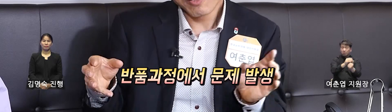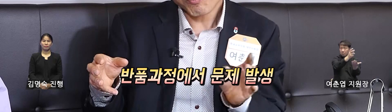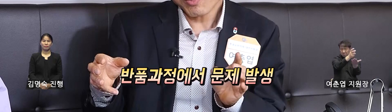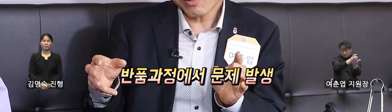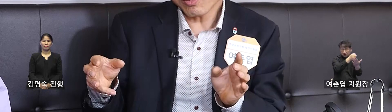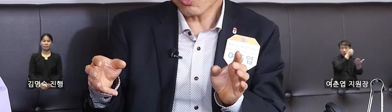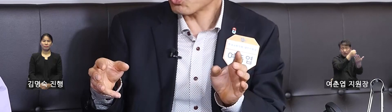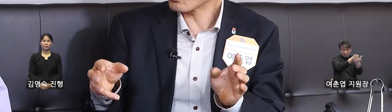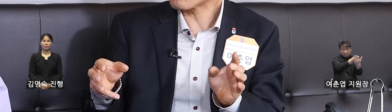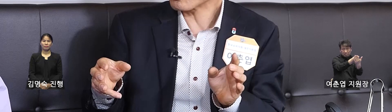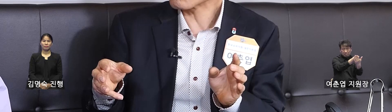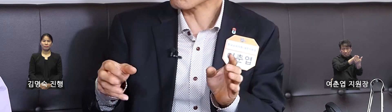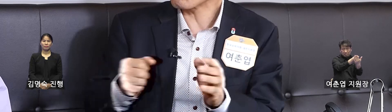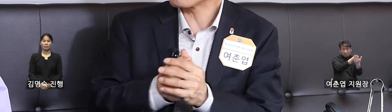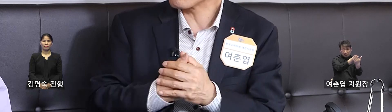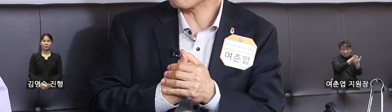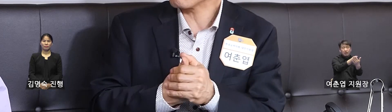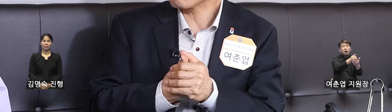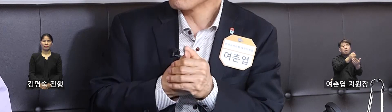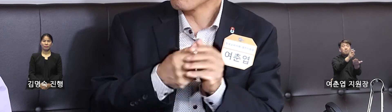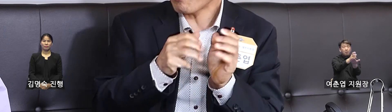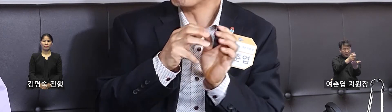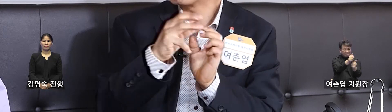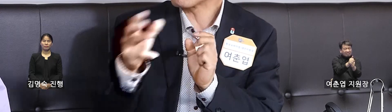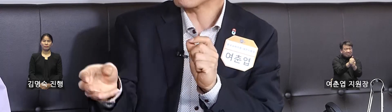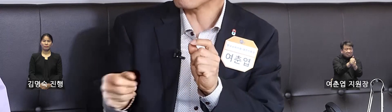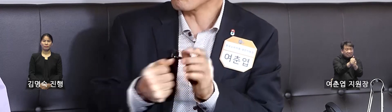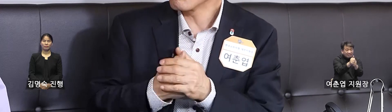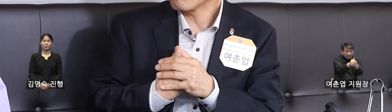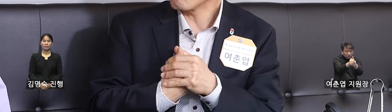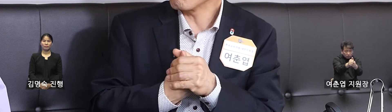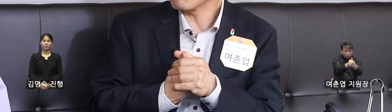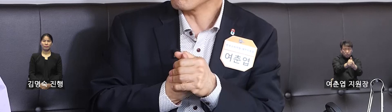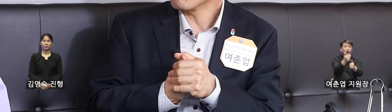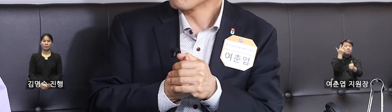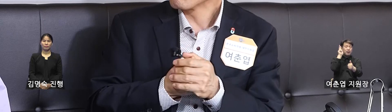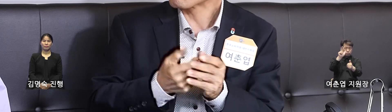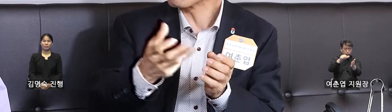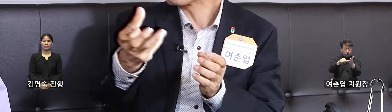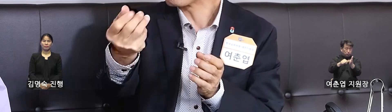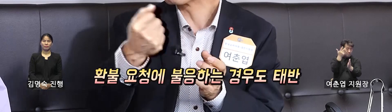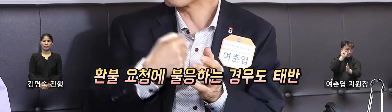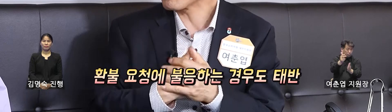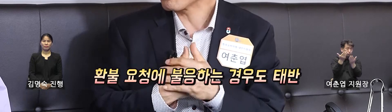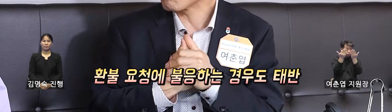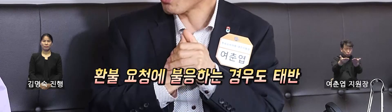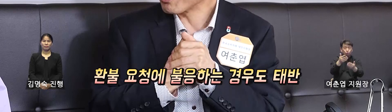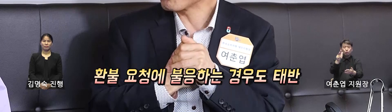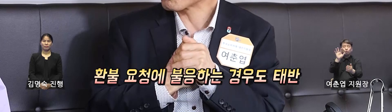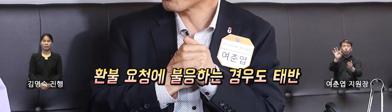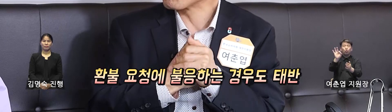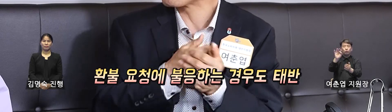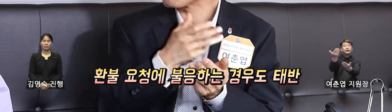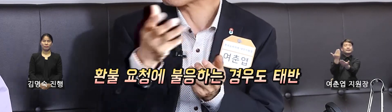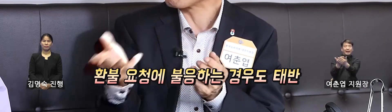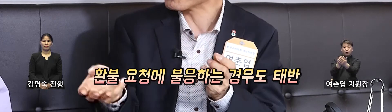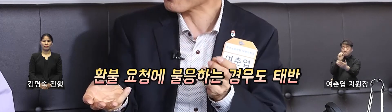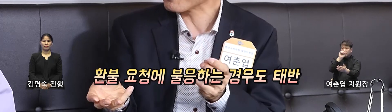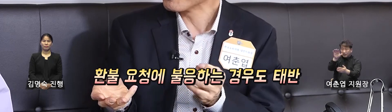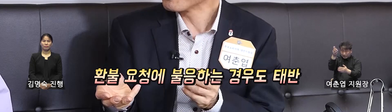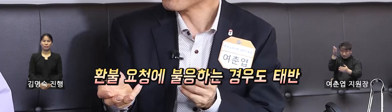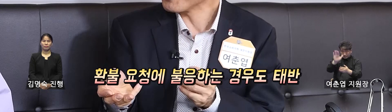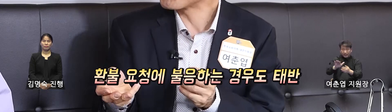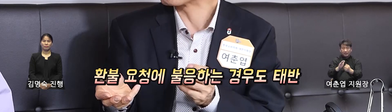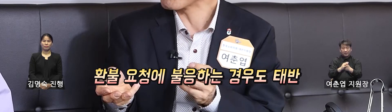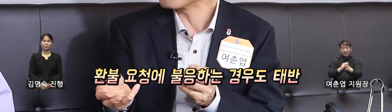정한 어떤 규정에 따라서 소비자가 반품을 하고 뭐 돈을 돌려달라고 하는데 그렇지 않는